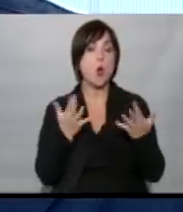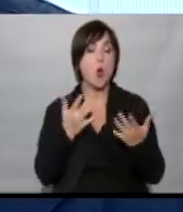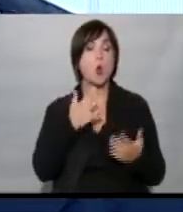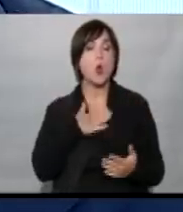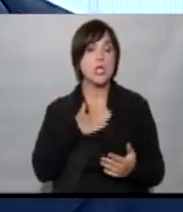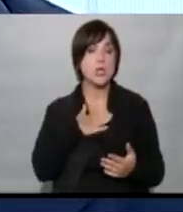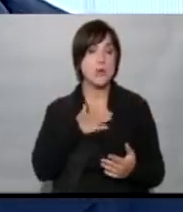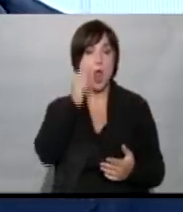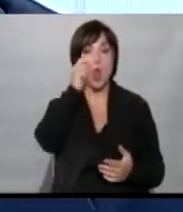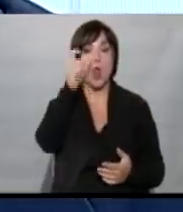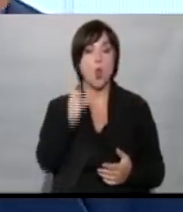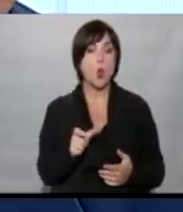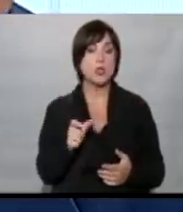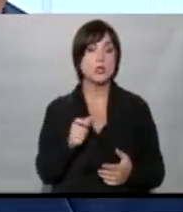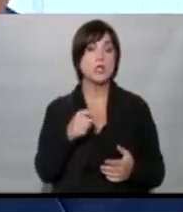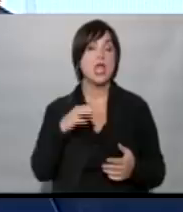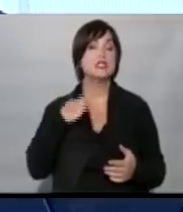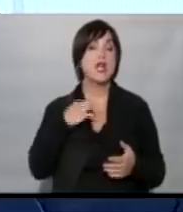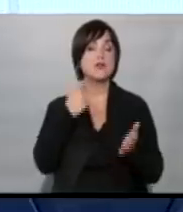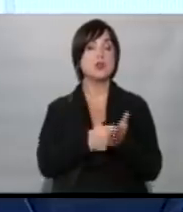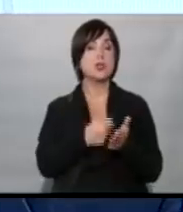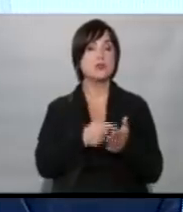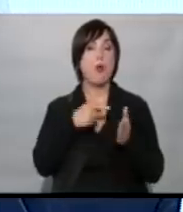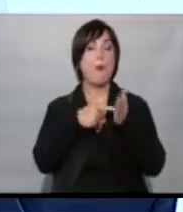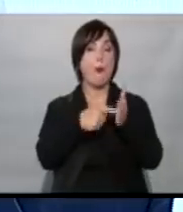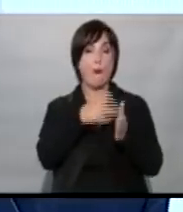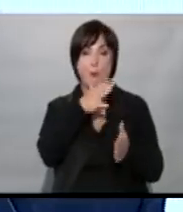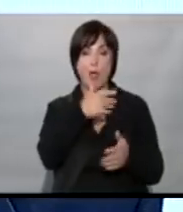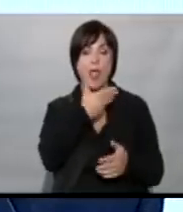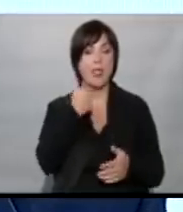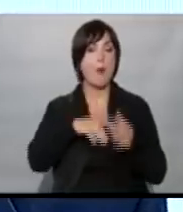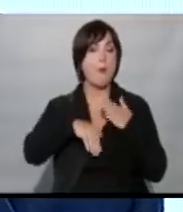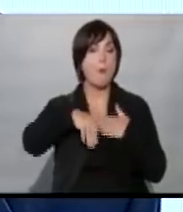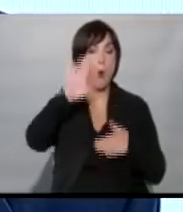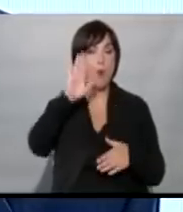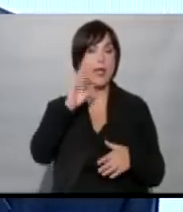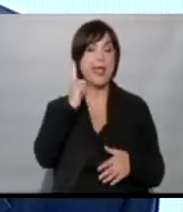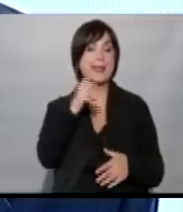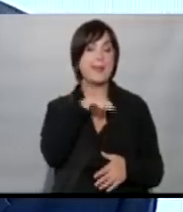имаме луѓе осигурени здравство, покажува дека во Македонија немаме повеќе од